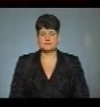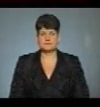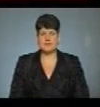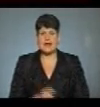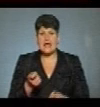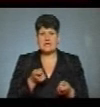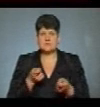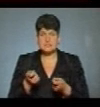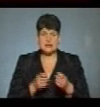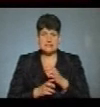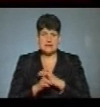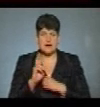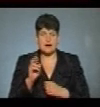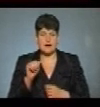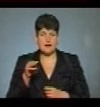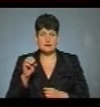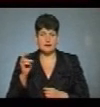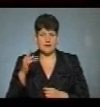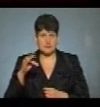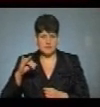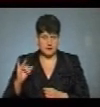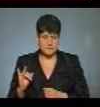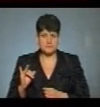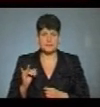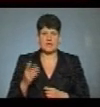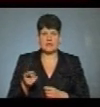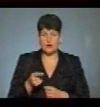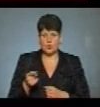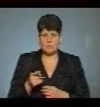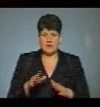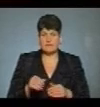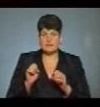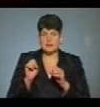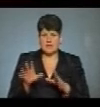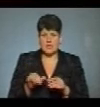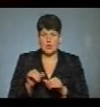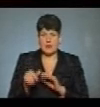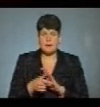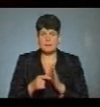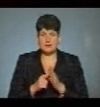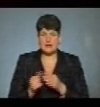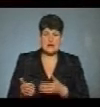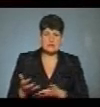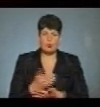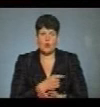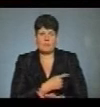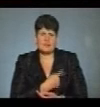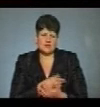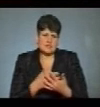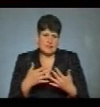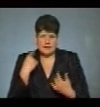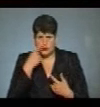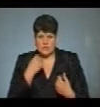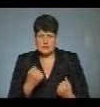Адміністрація архікатедрального собору Української греко-католицької церкви Тернополя передала окремі приміщення для збору медичних засобів